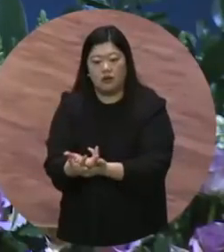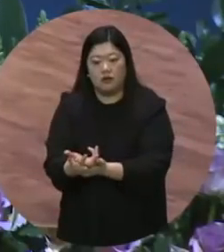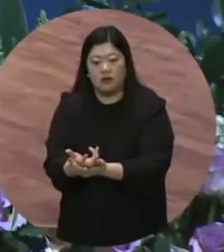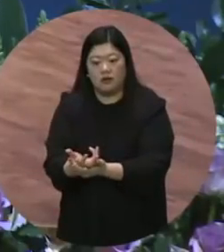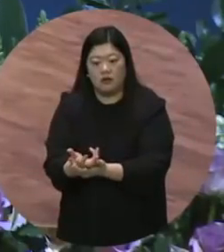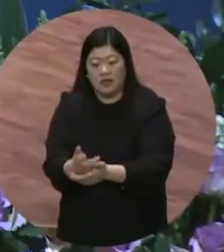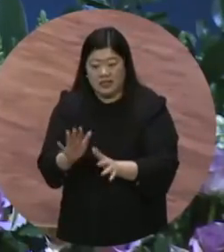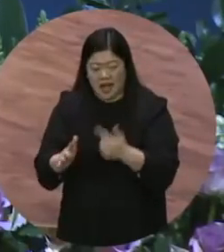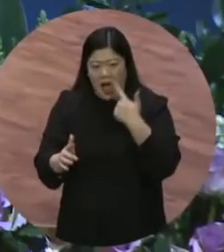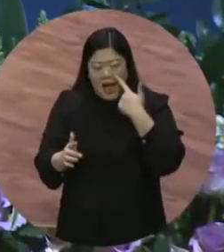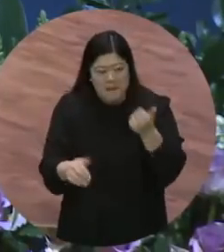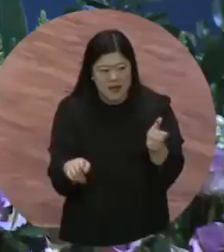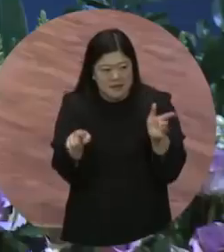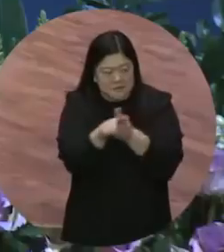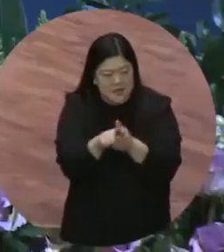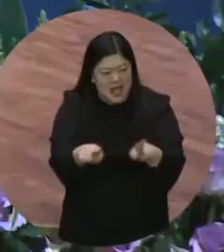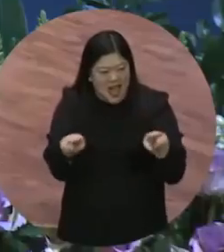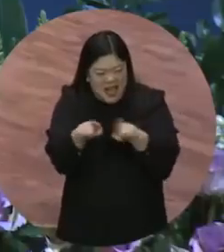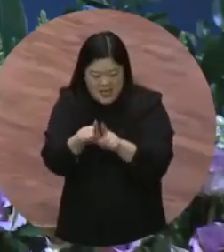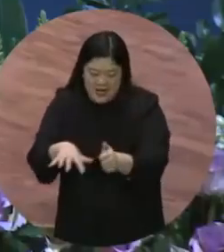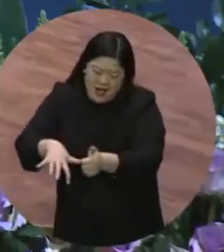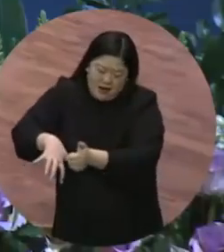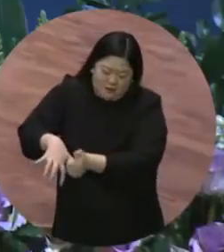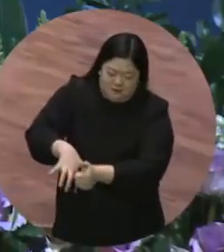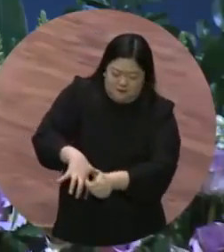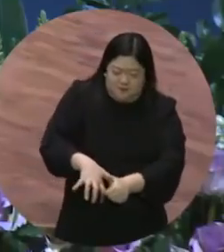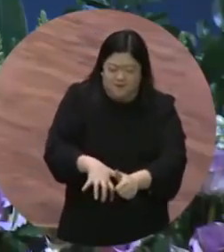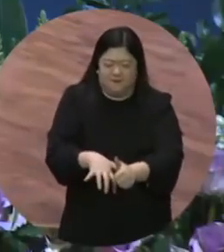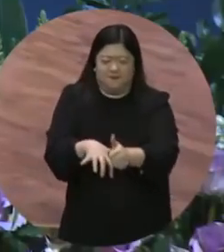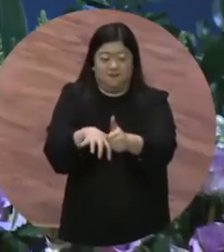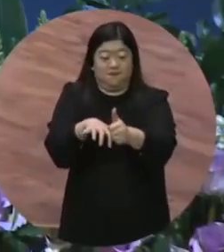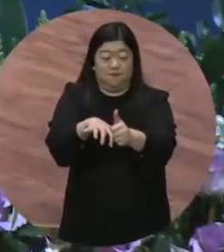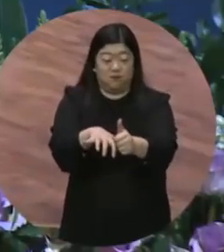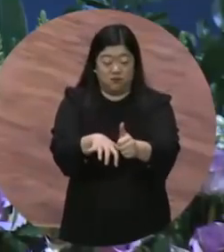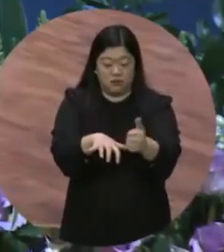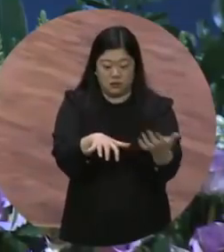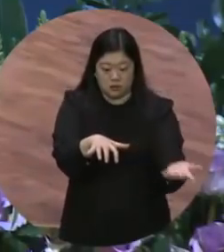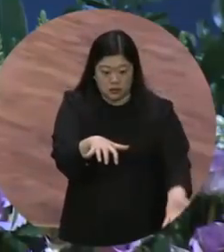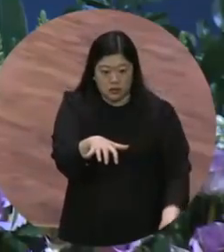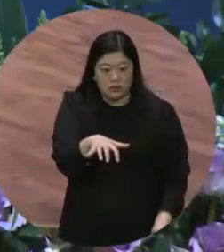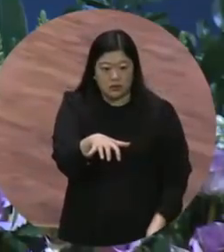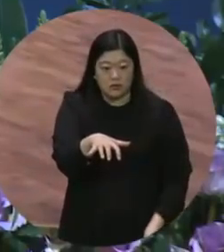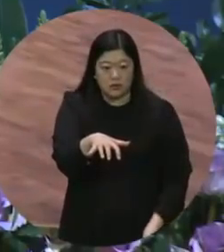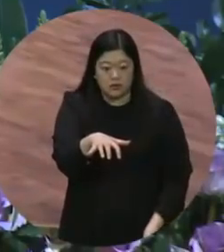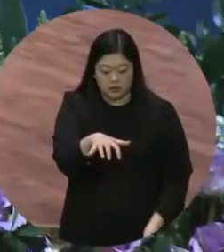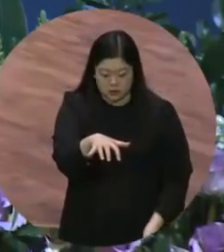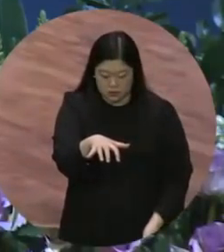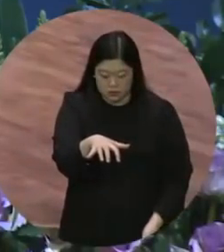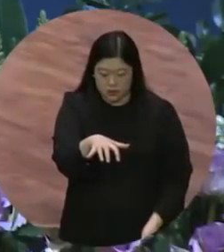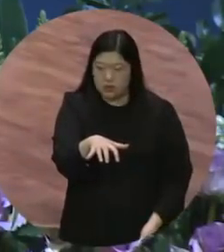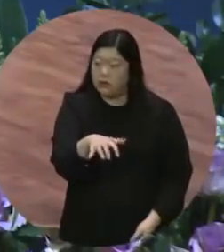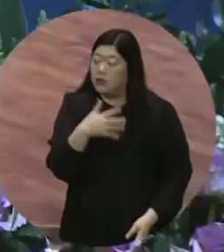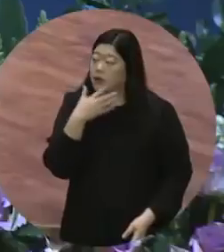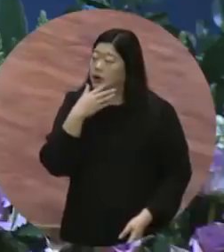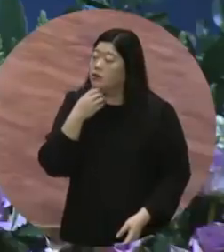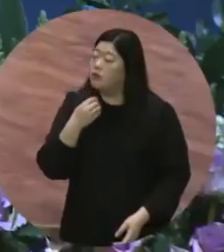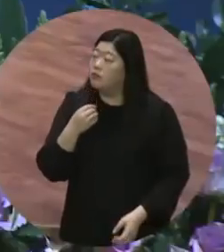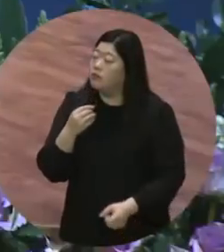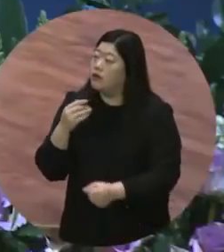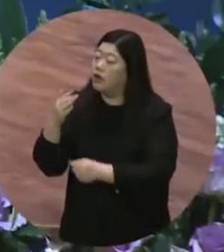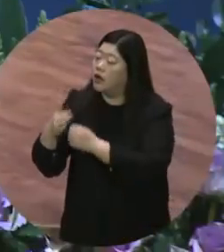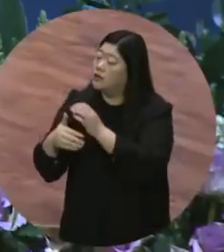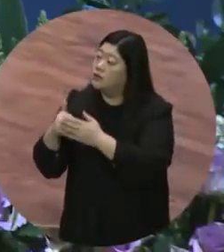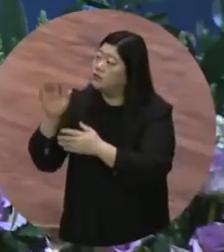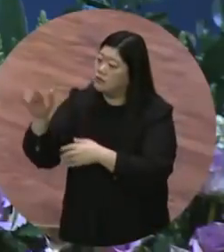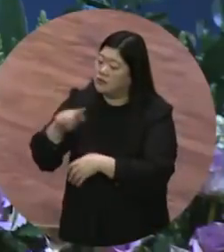믿었던 아버지, 의지했던 아버지, 주체인 아버지를 하나님이 데려가는 순간 아브라함의 모든 것이 무너져요. 근데